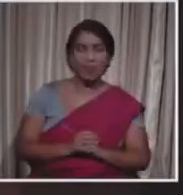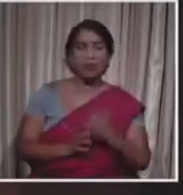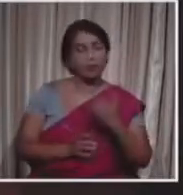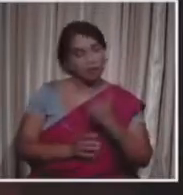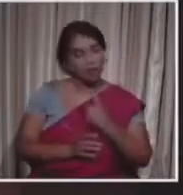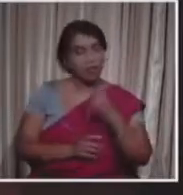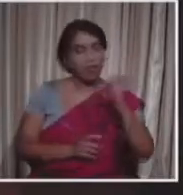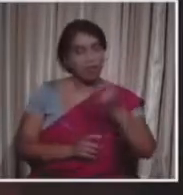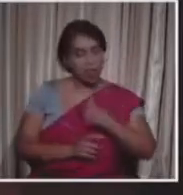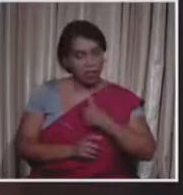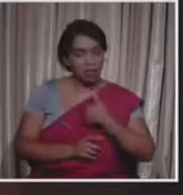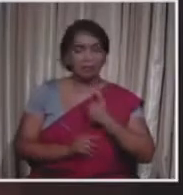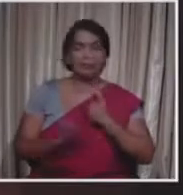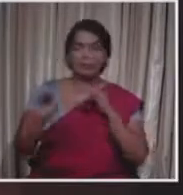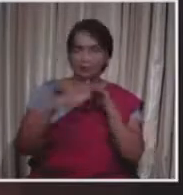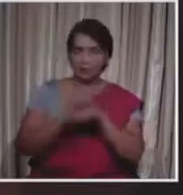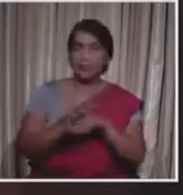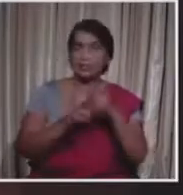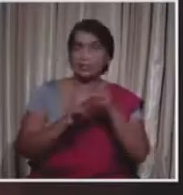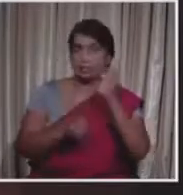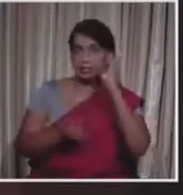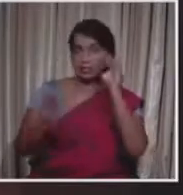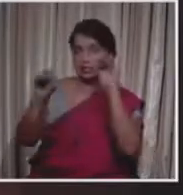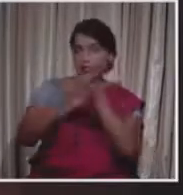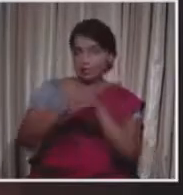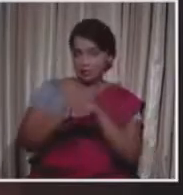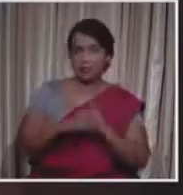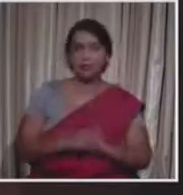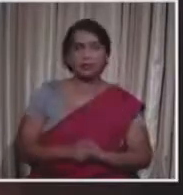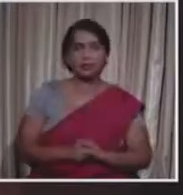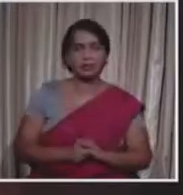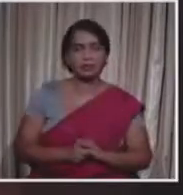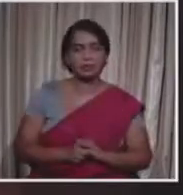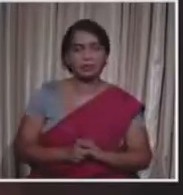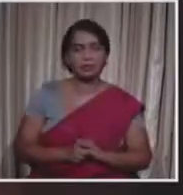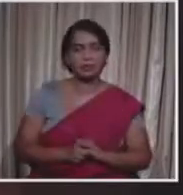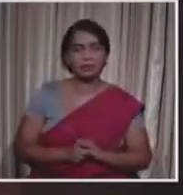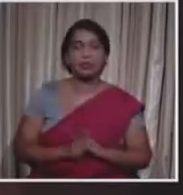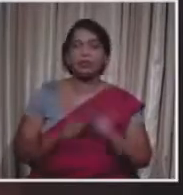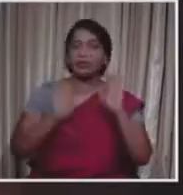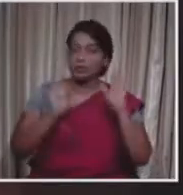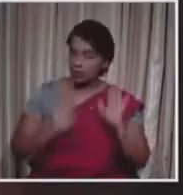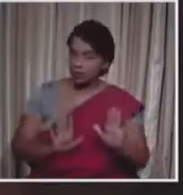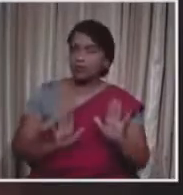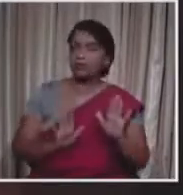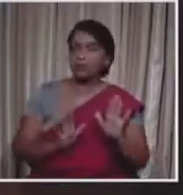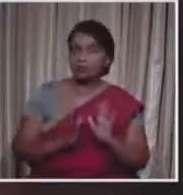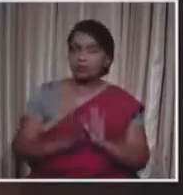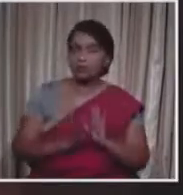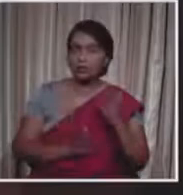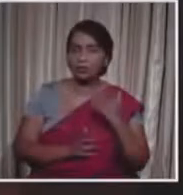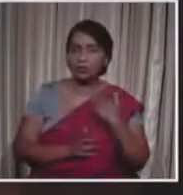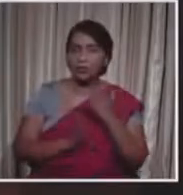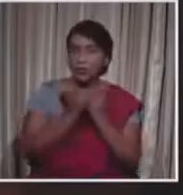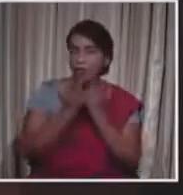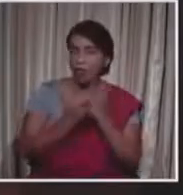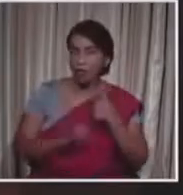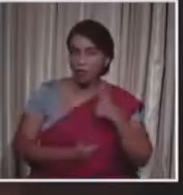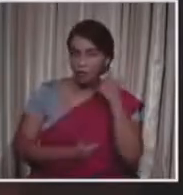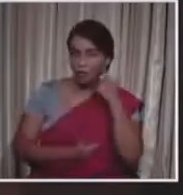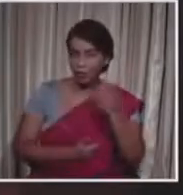මාවත් යෝජනා වුණේ අපේක්ෂකෙක් හැටියට ඉදිරිපත් වන්න. නමුත් අපි හොඳට අංක ගණිතය